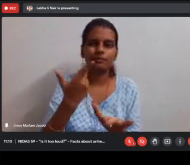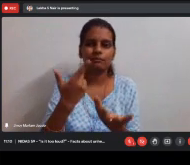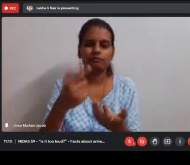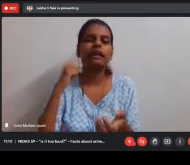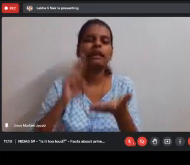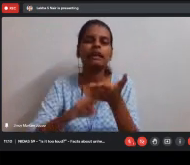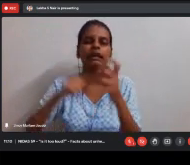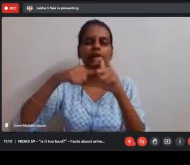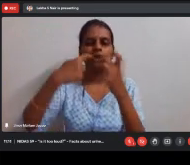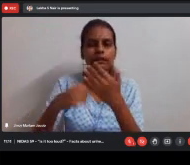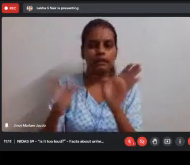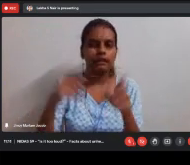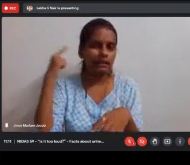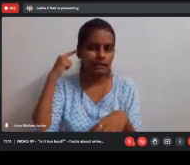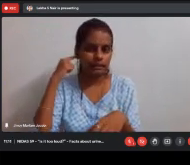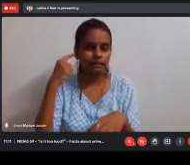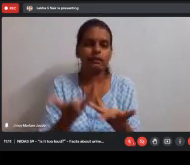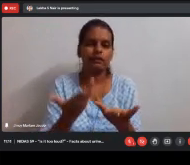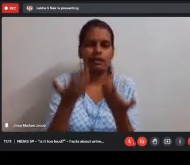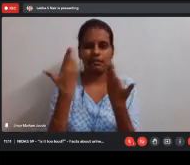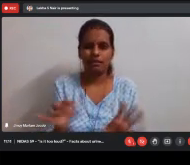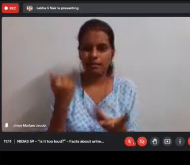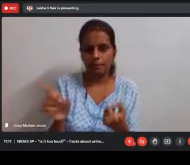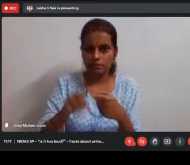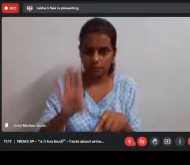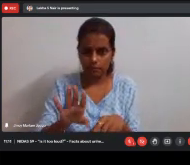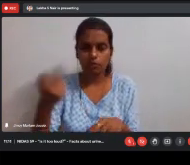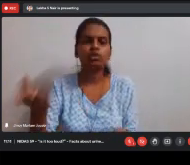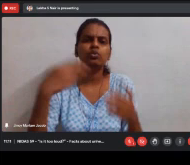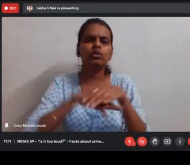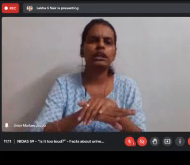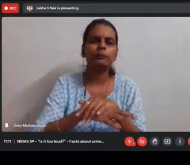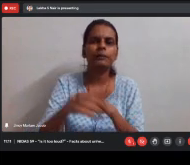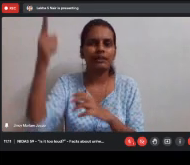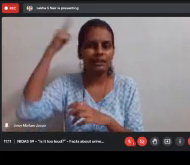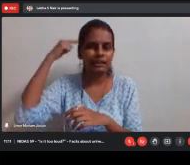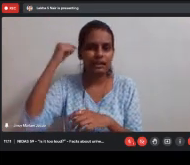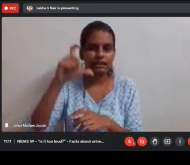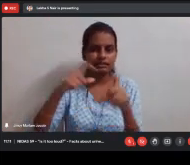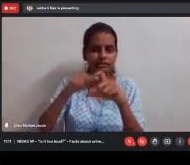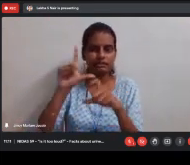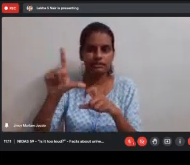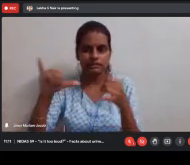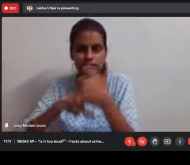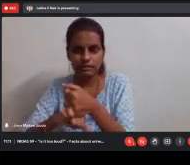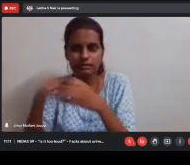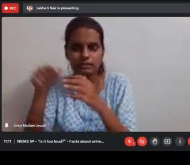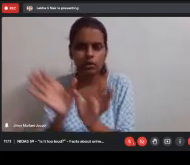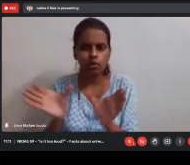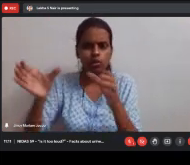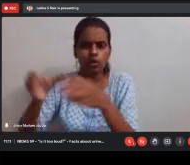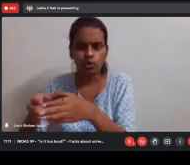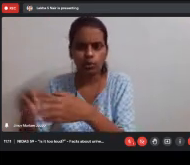നമ്മൾ കണ്ടക്റ്റീവ് കേൾവിക്കുറവുകൾ എന്ന് പറയുന്നത്. ഇനി ആന്തരിക കർണം, അതായത് കോക്ലിയയ്ക്ക് എന്തെങ്കിലും ദോഷം